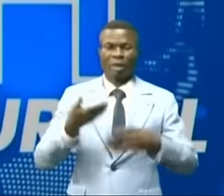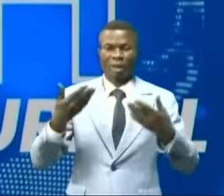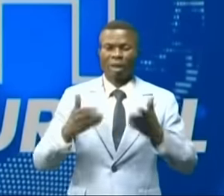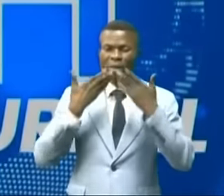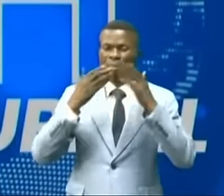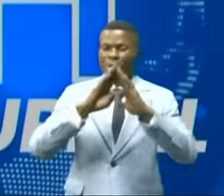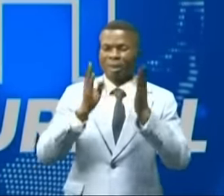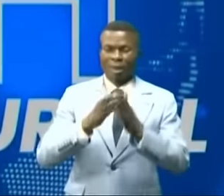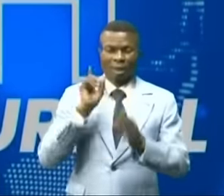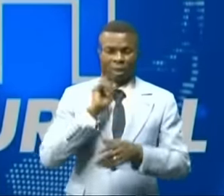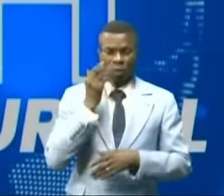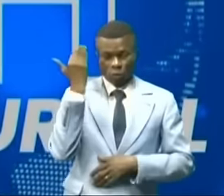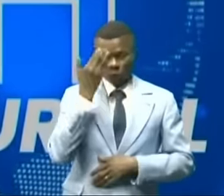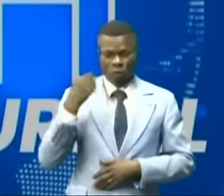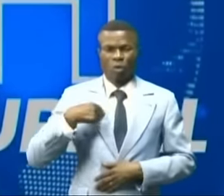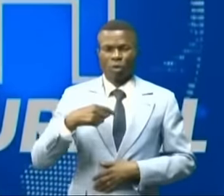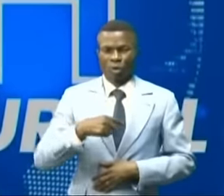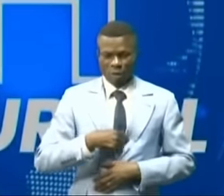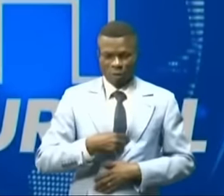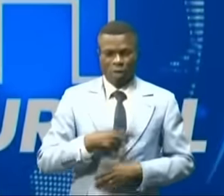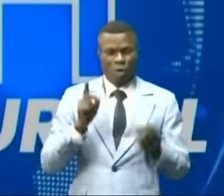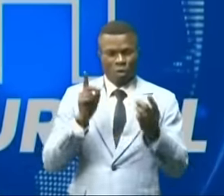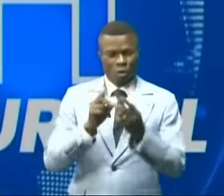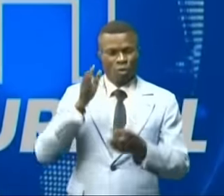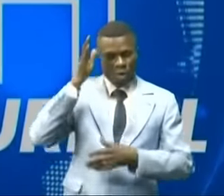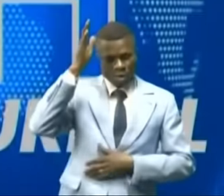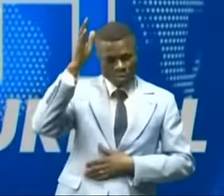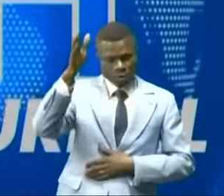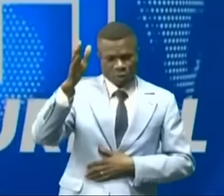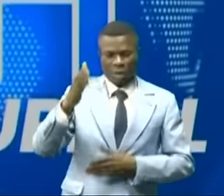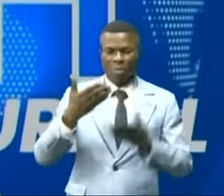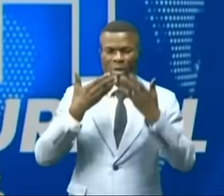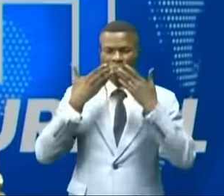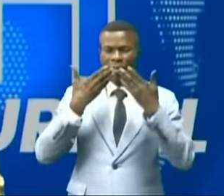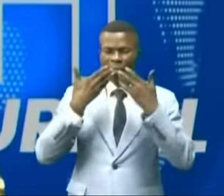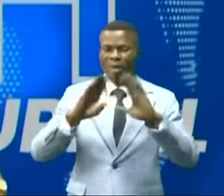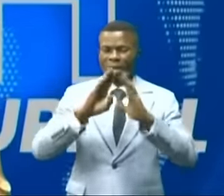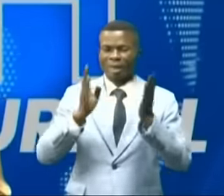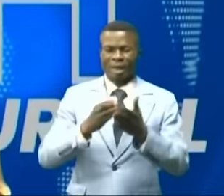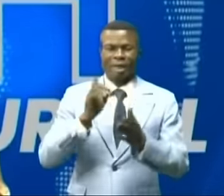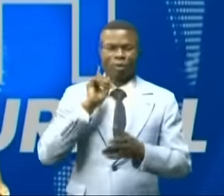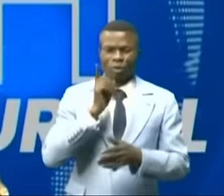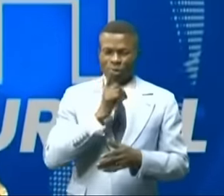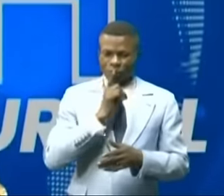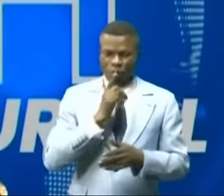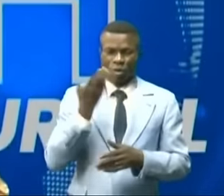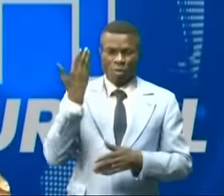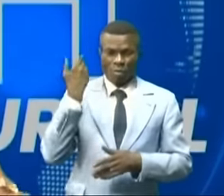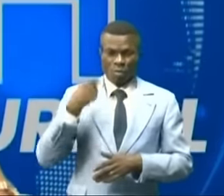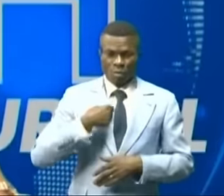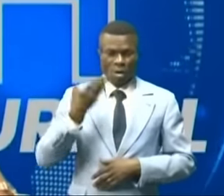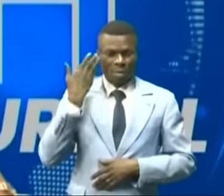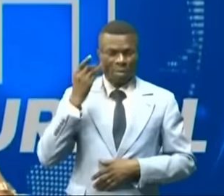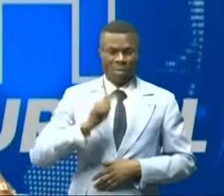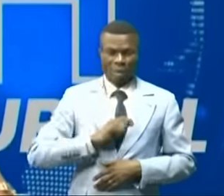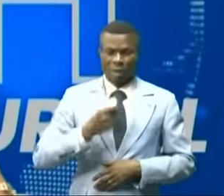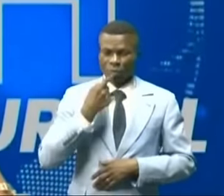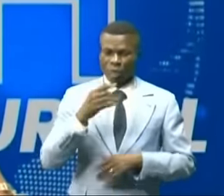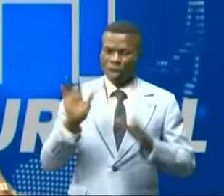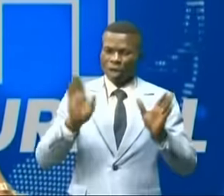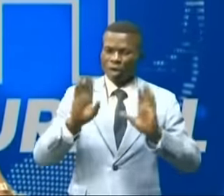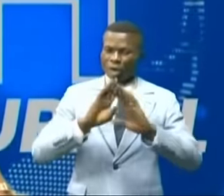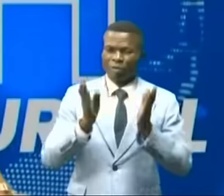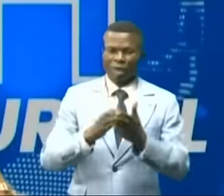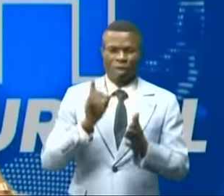Merci de l'avoir suivi. Fanny Malonga était à la rédaction. Retrouvez Jemima Mamongo à 23h pour le prochain journal.